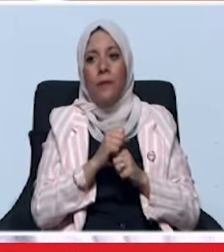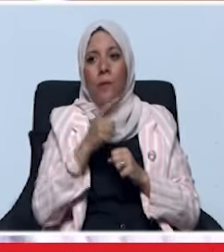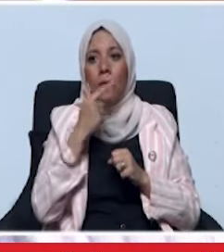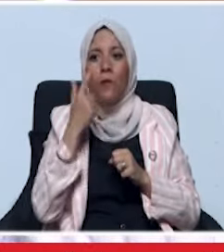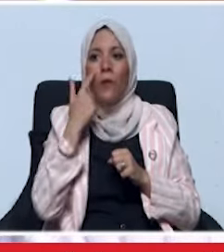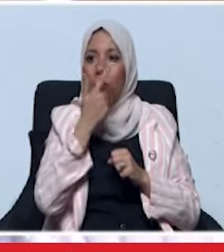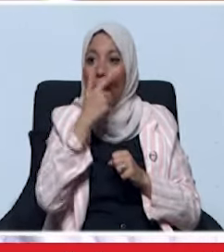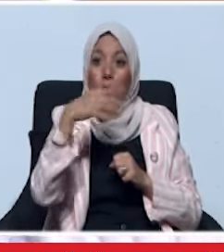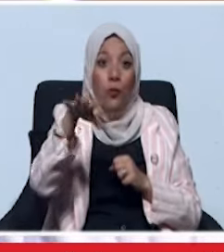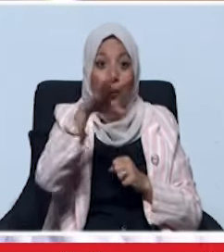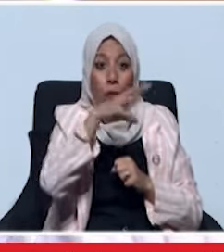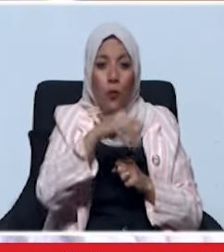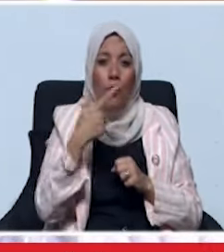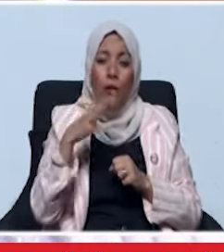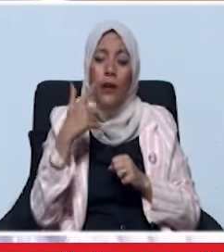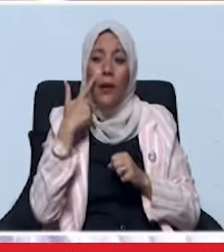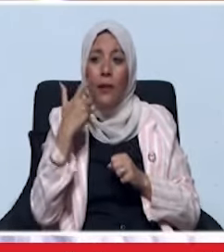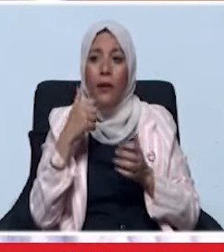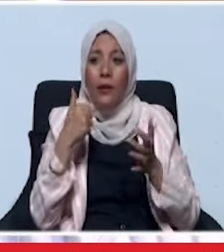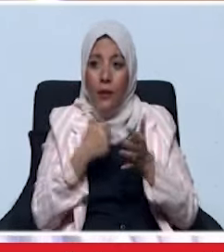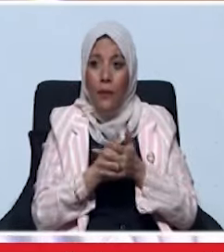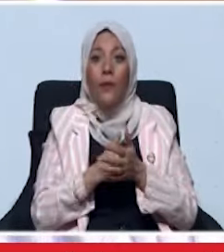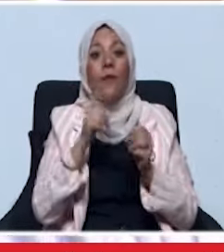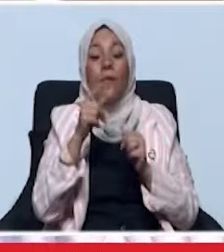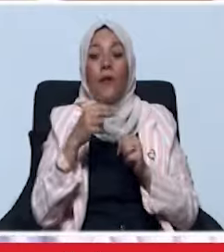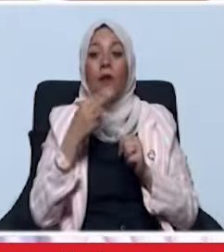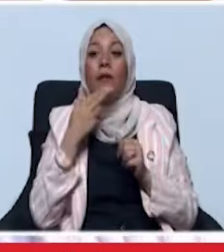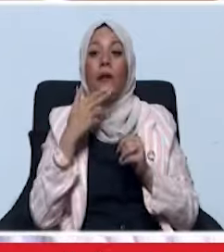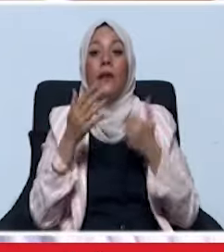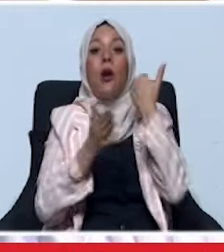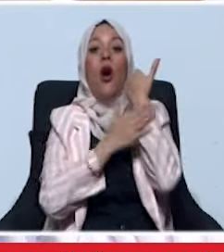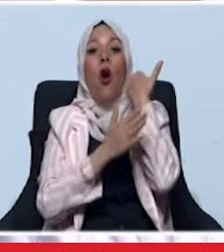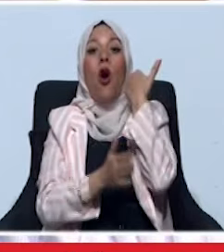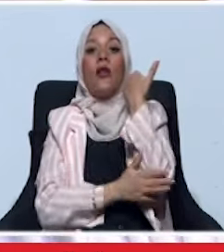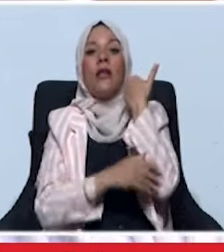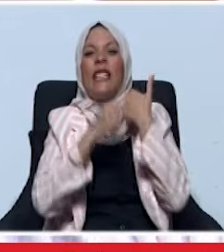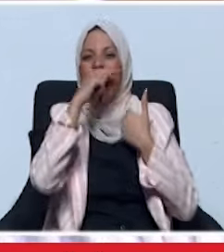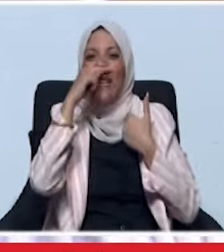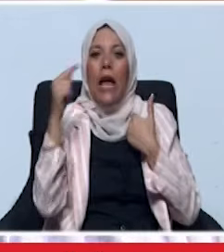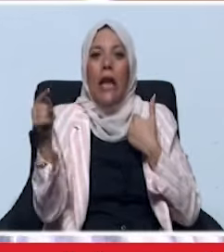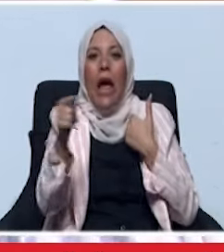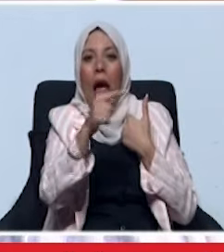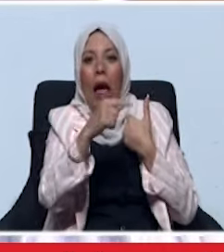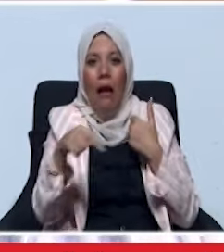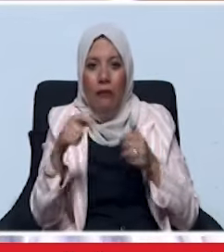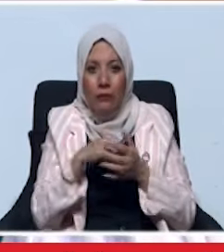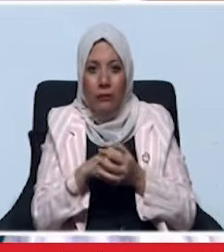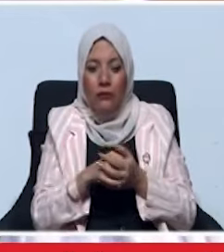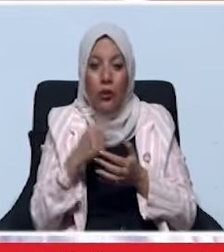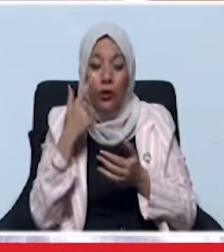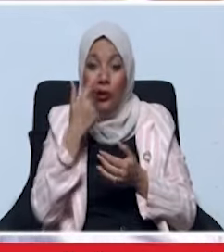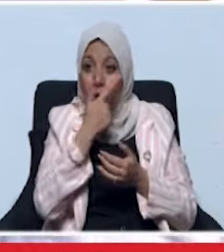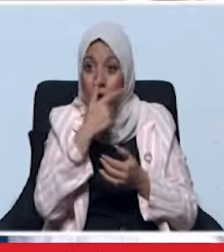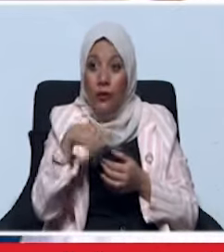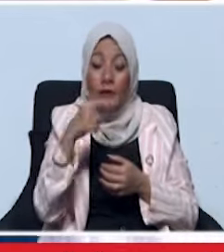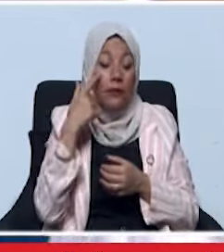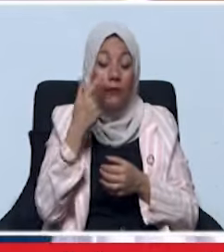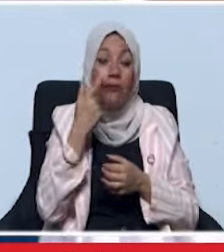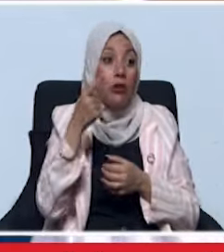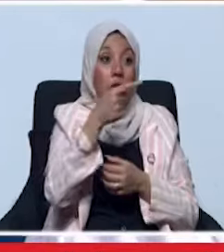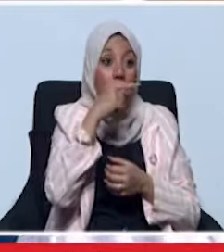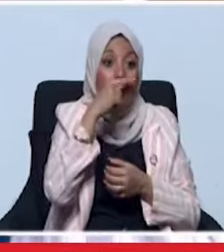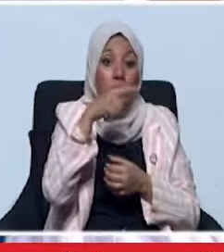اللي ممكن تشوفها. يعني يكفي ان اقول لحضرتك ان احنا كان عندنا منطقه اسمها ارض النعناع. ارض النعناع دي كنت تمشي في كل حته تشم ريحه النعناع في